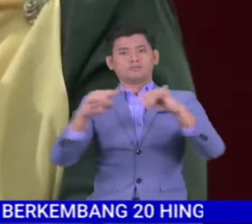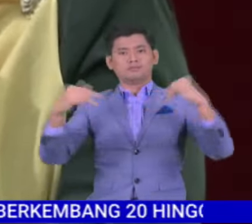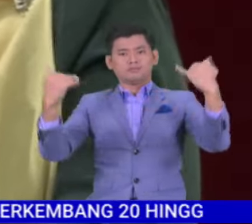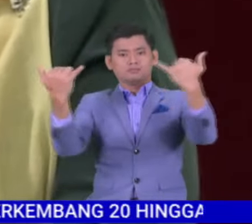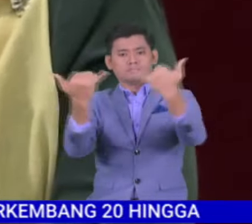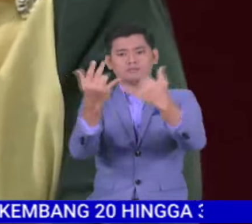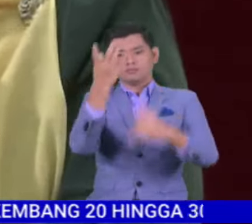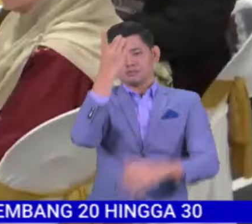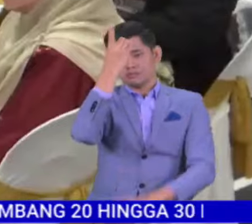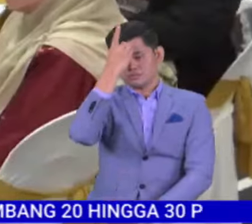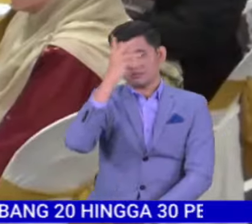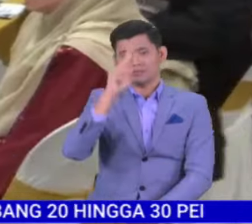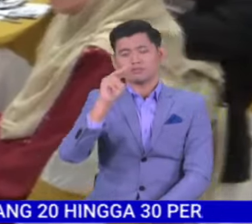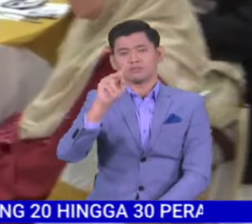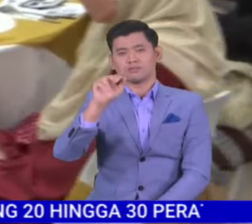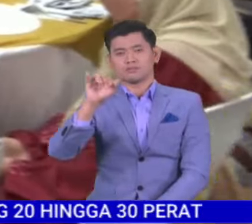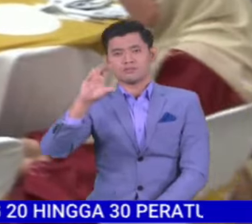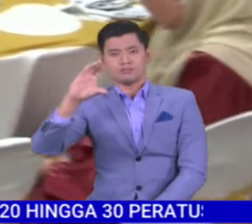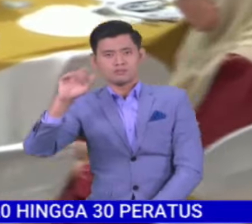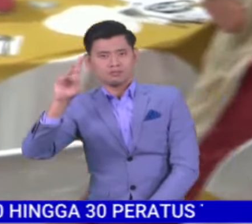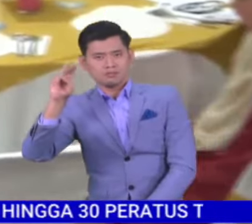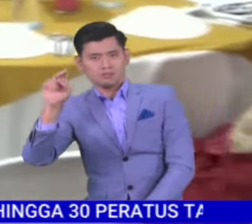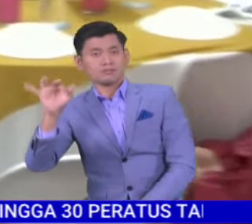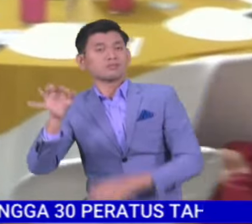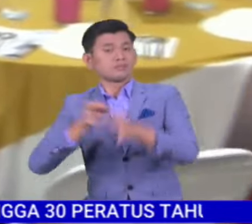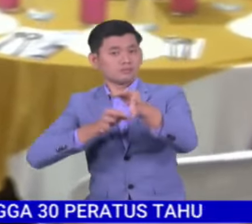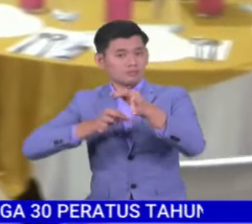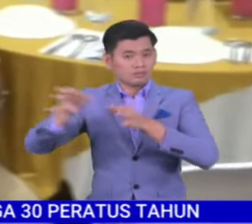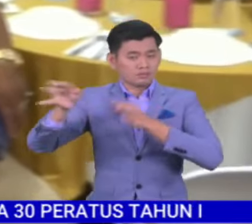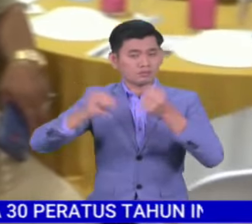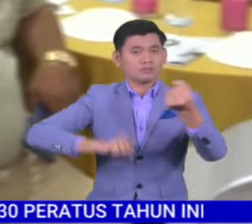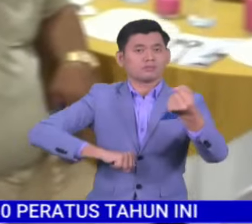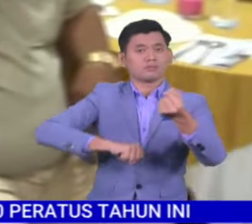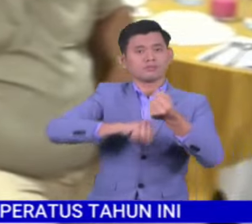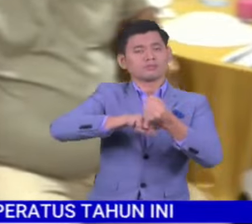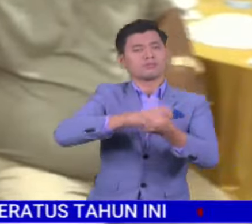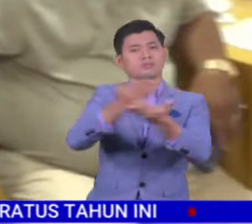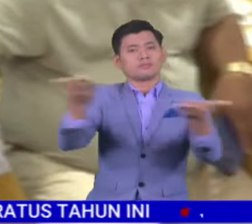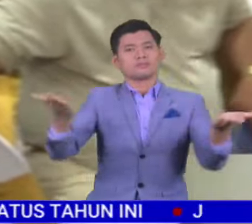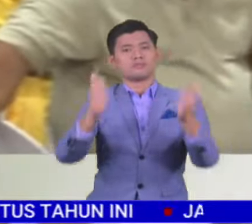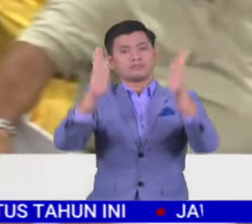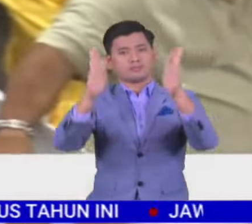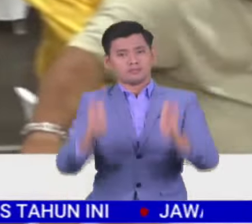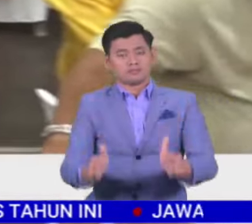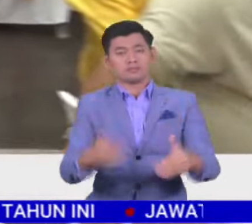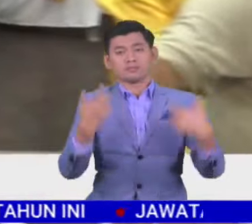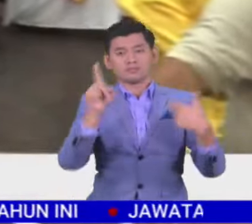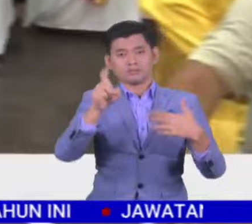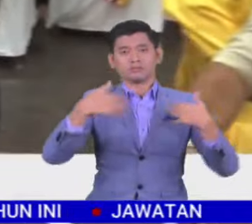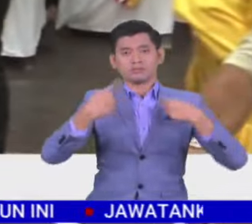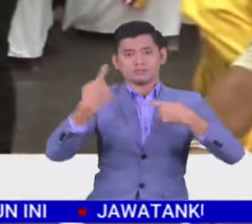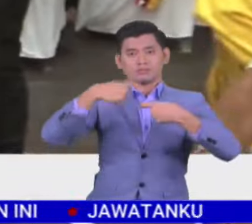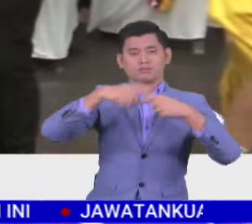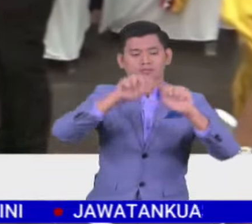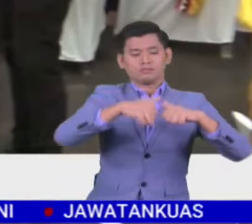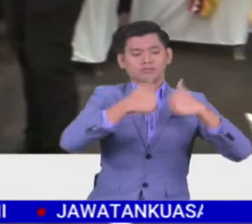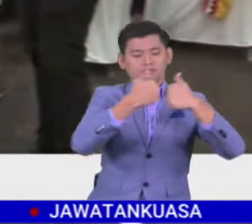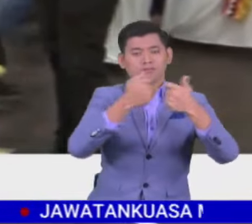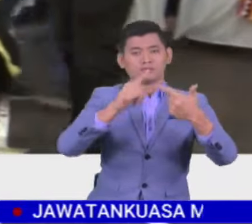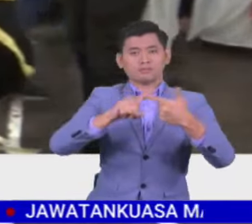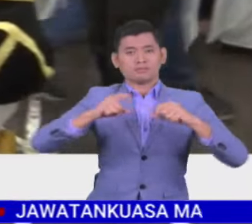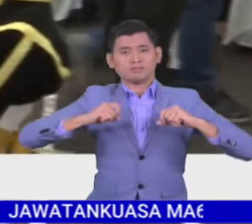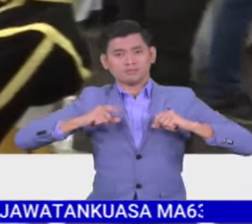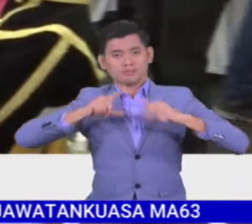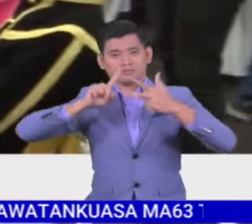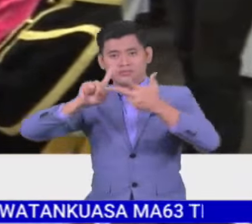Horison berkata sokongan padu semua PH terutama agen penggerak perpaduan membabitkan pertumbuhan bukan kerajaan ngo pihak